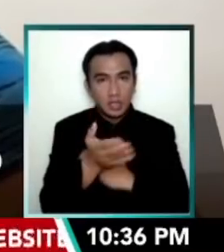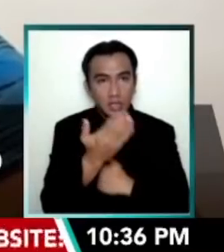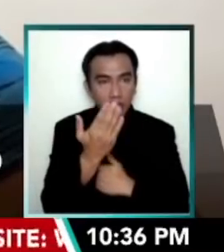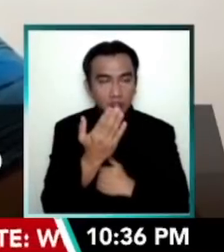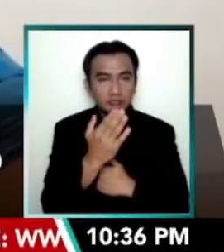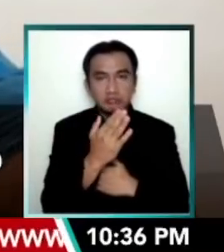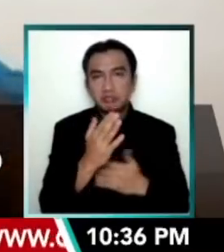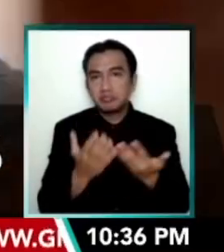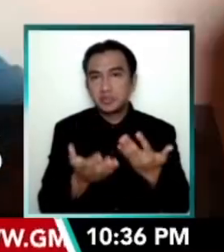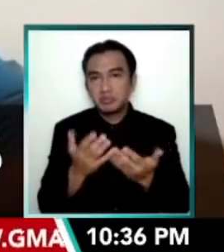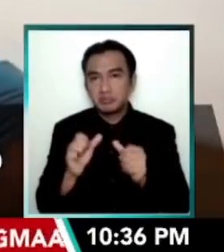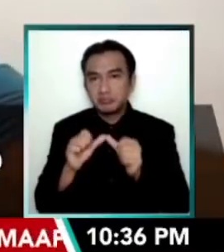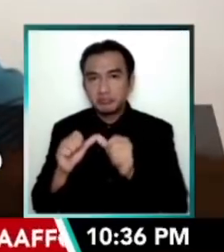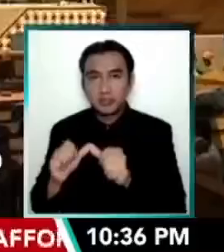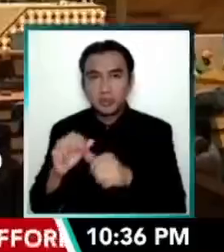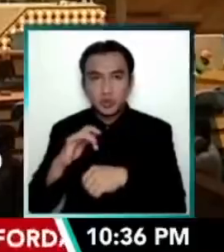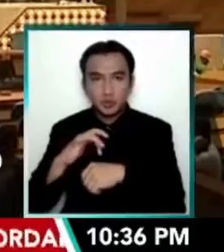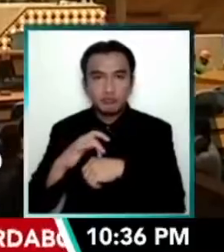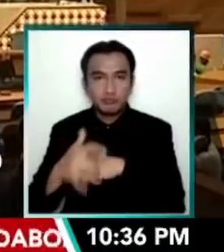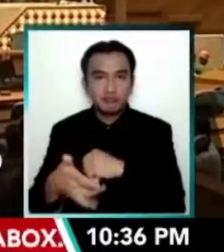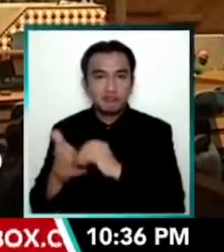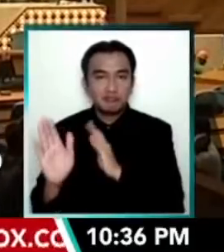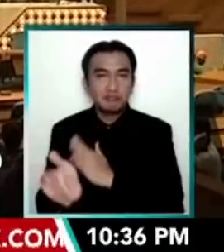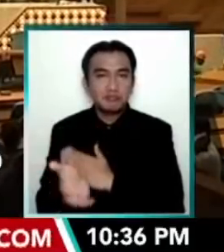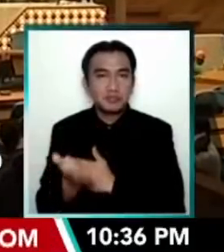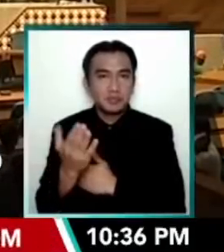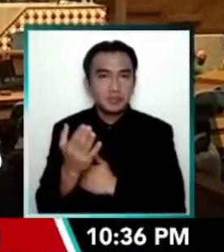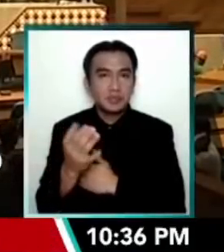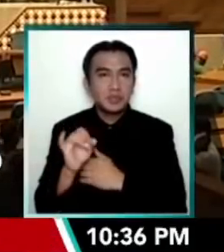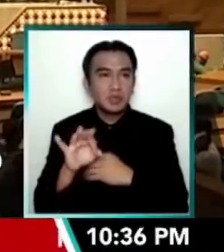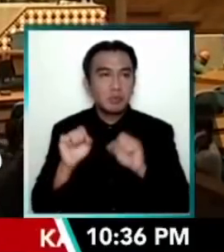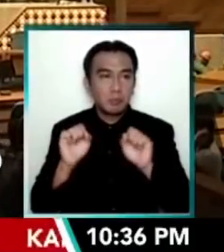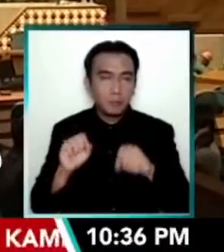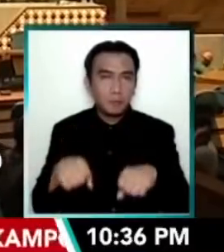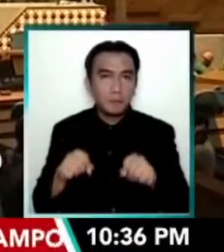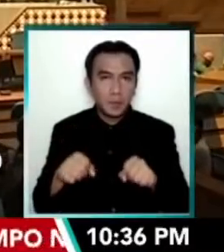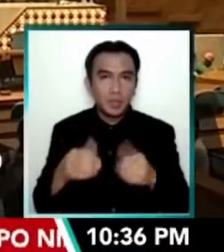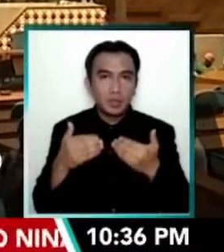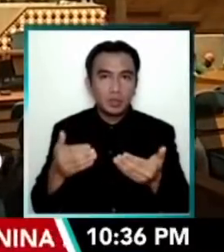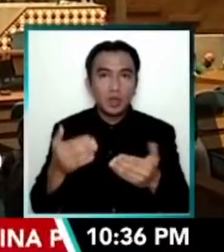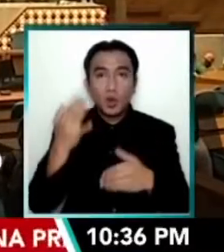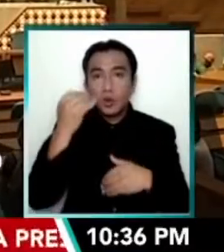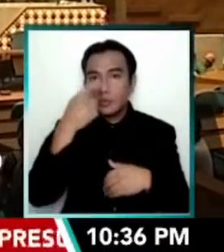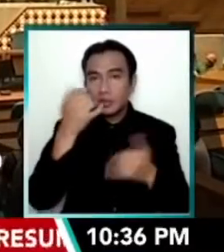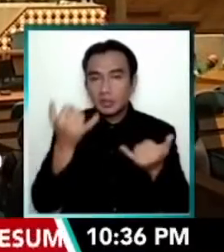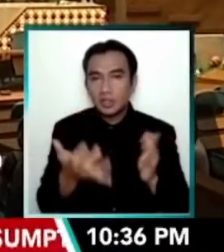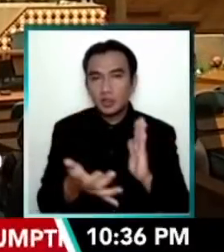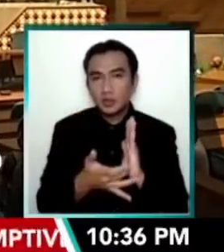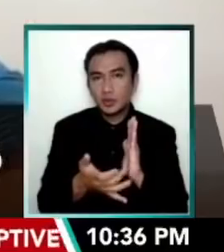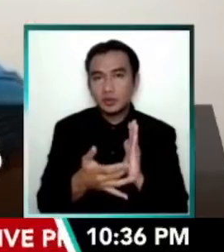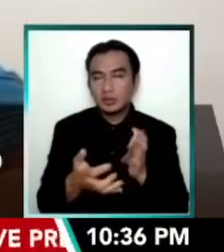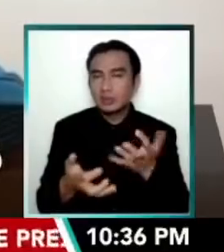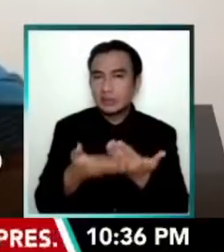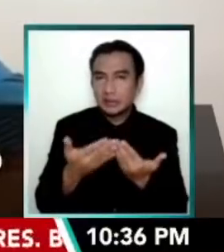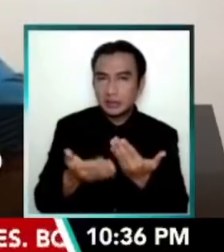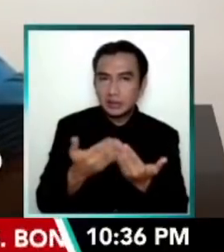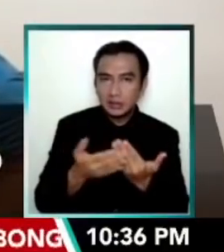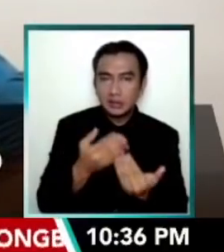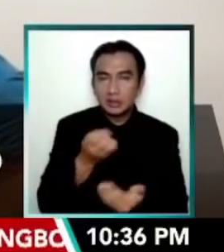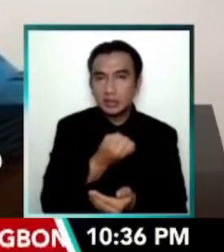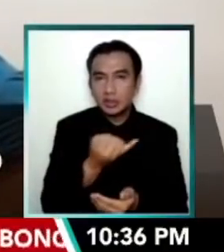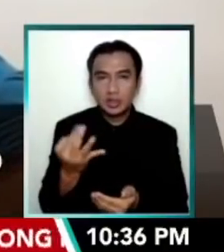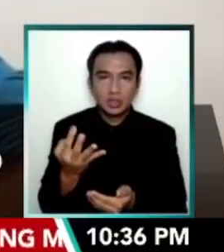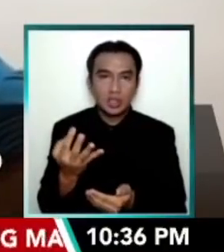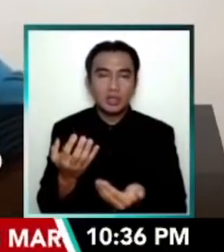siguro kung kakayanin kasi yung electronic naman tayo konti na lang yung ano yung manual so baka mapabilis pag